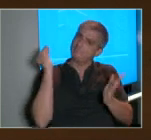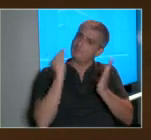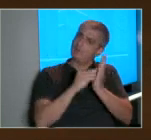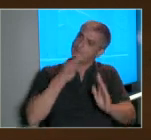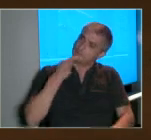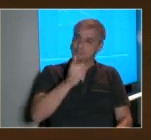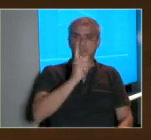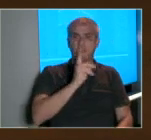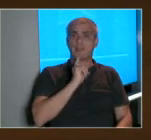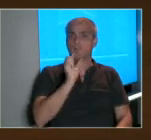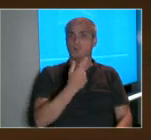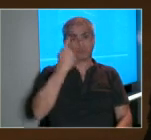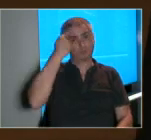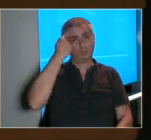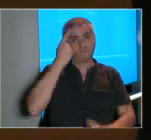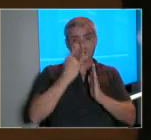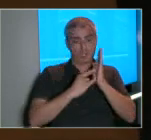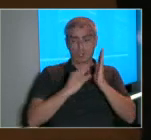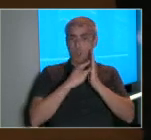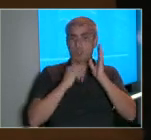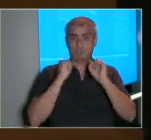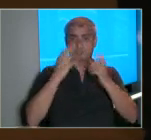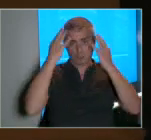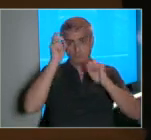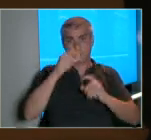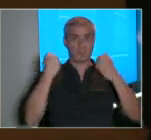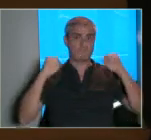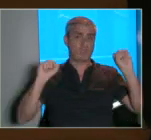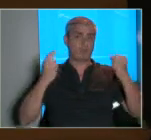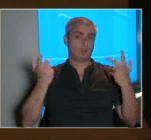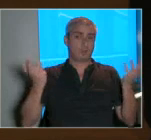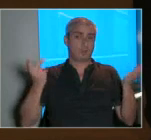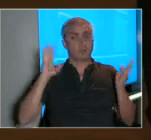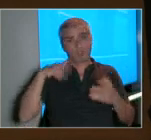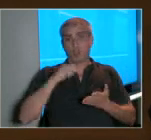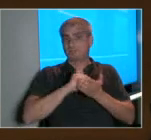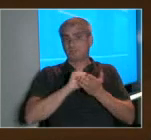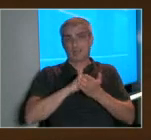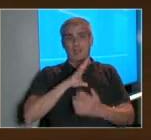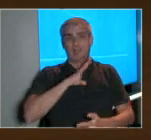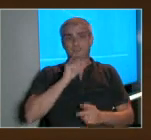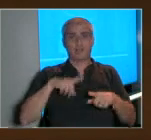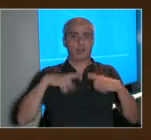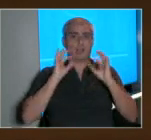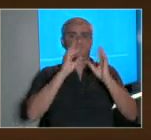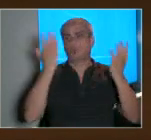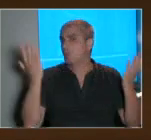אצבע בעין למיעוט שחושב שחקיקת חוק יסוד כבוד האדם וחירותו עלולה חלילה לאיים על אורחות